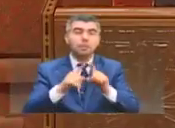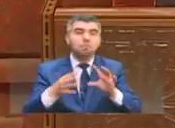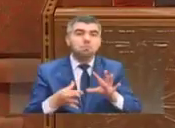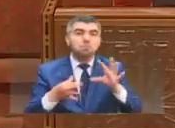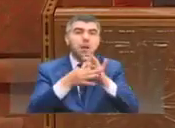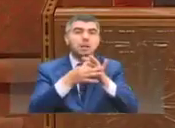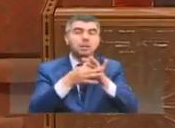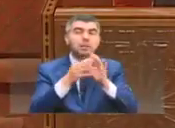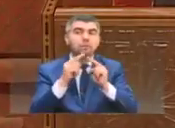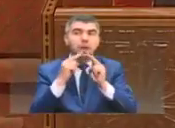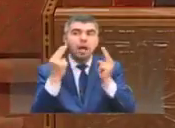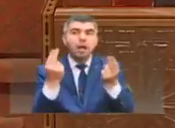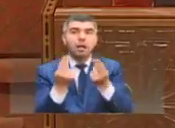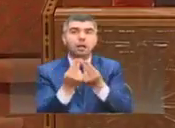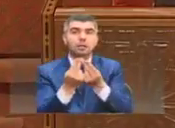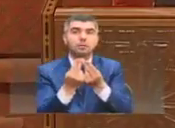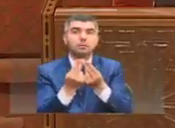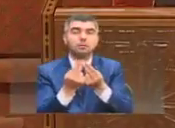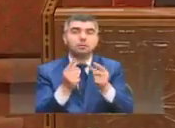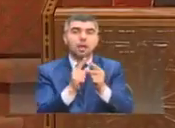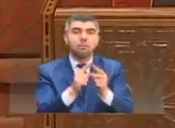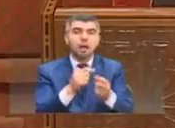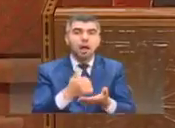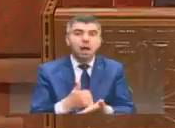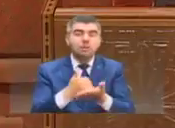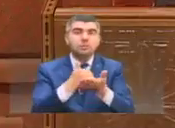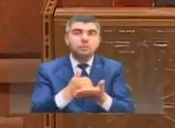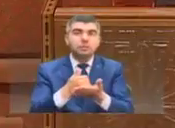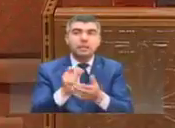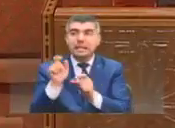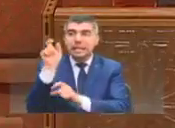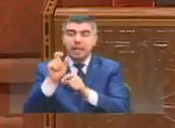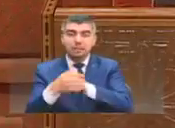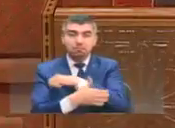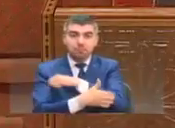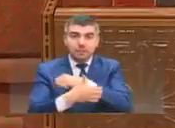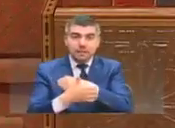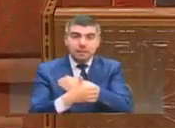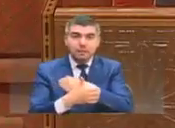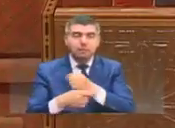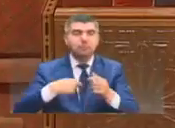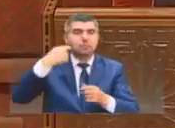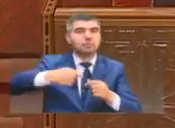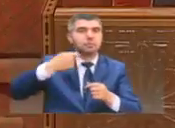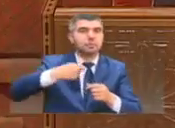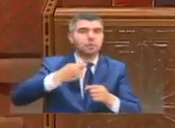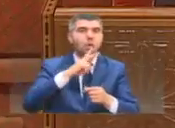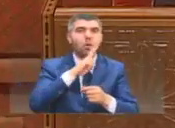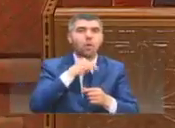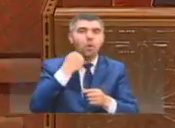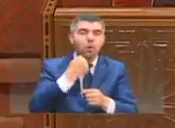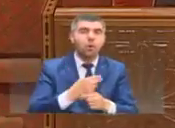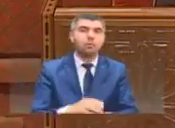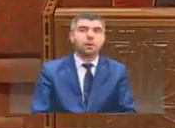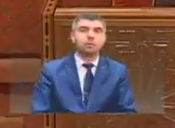يعطيه واحد لالين ديال الفينونسمون باش يخلص لعند الساكنه، يخلص له هو راه تما توفر الاعتمادات. وكنحيي